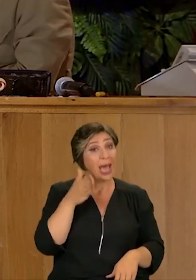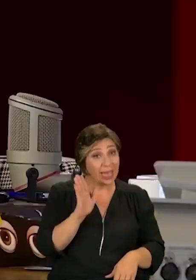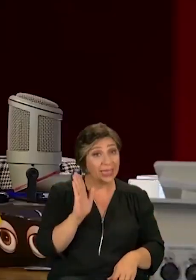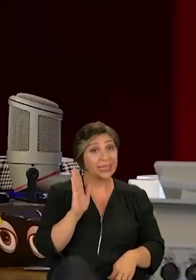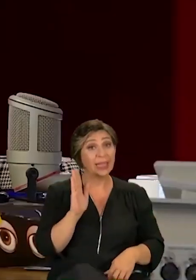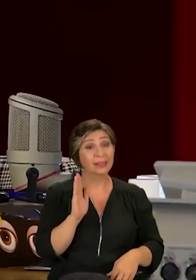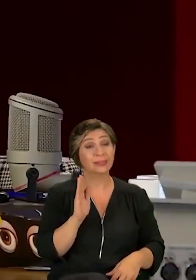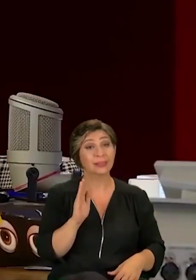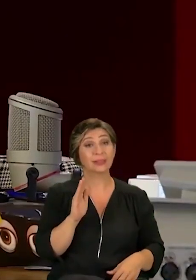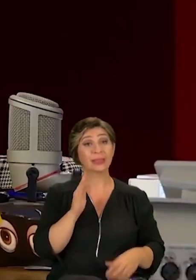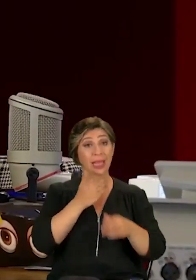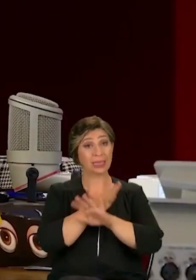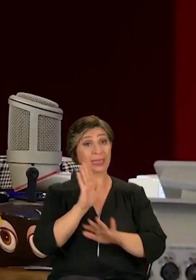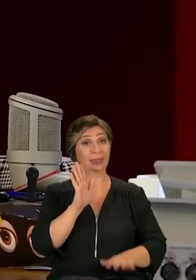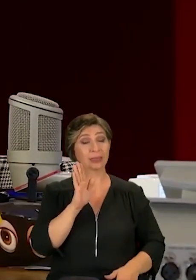hakikaten